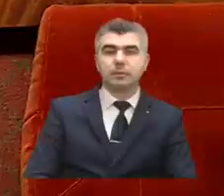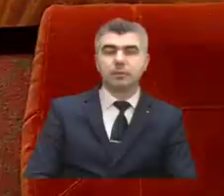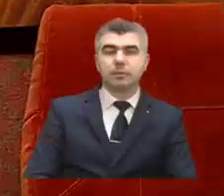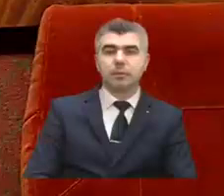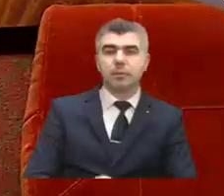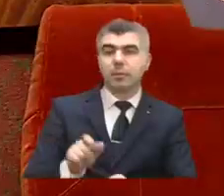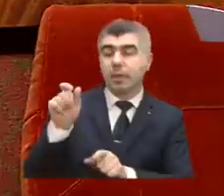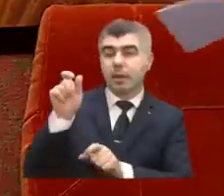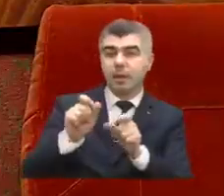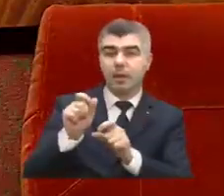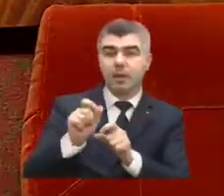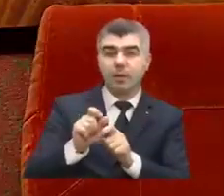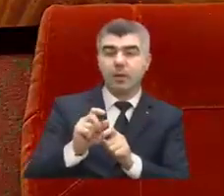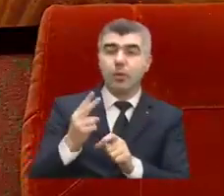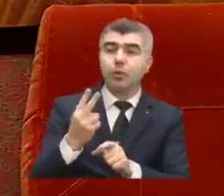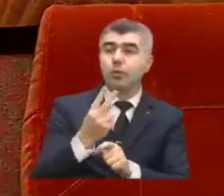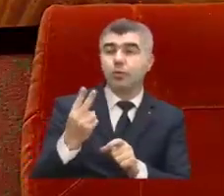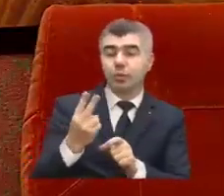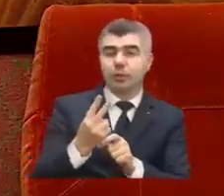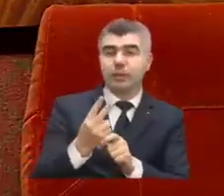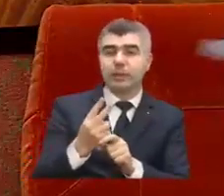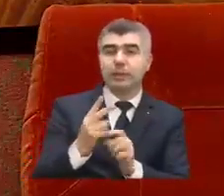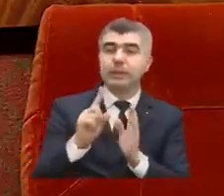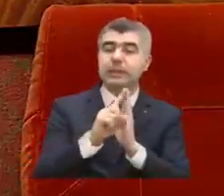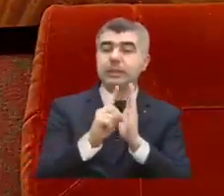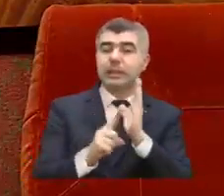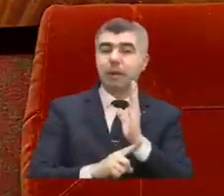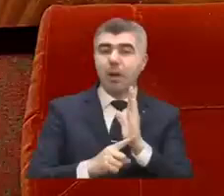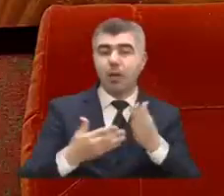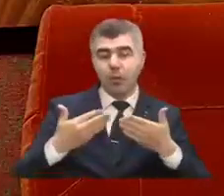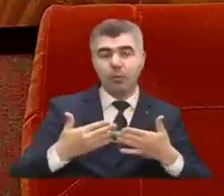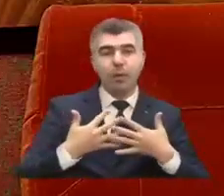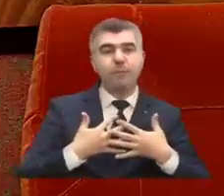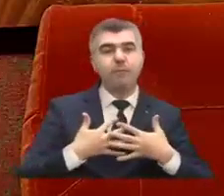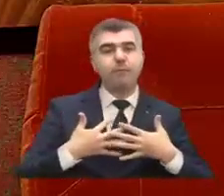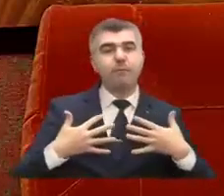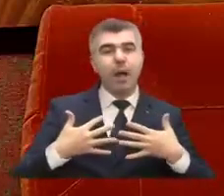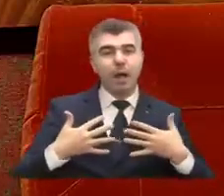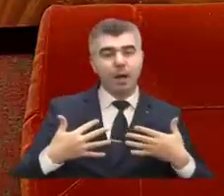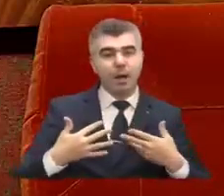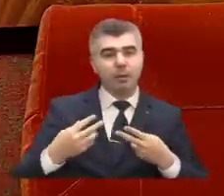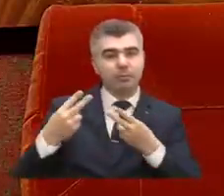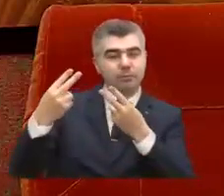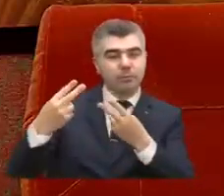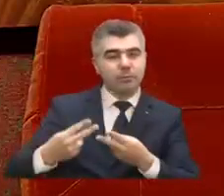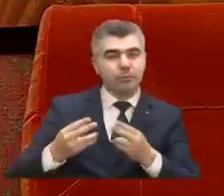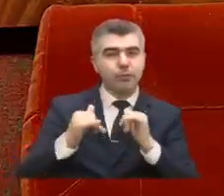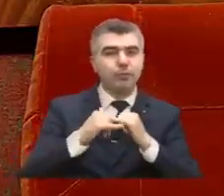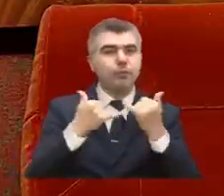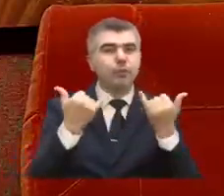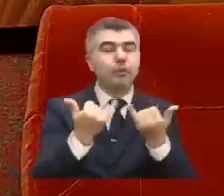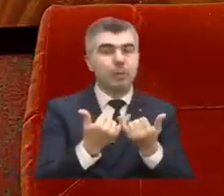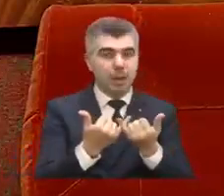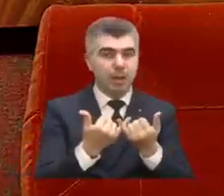زملائي ديال جوج الأسابيع، أنا جد سعيد للتواجد معكم اليوم في هذه الجلسة التشريعية.